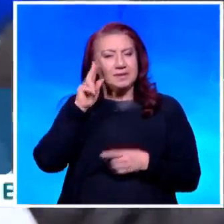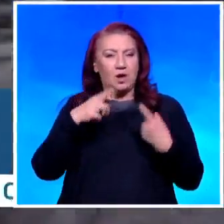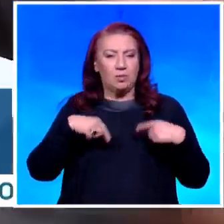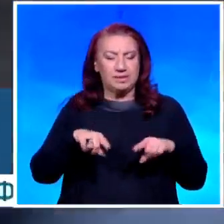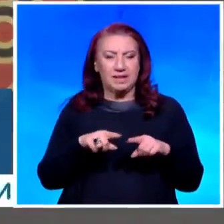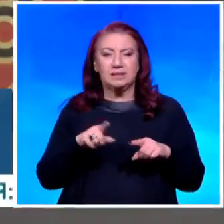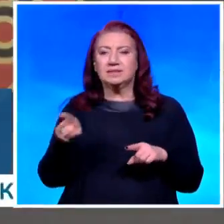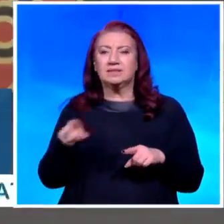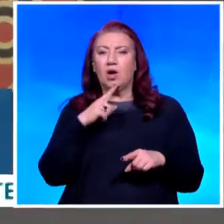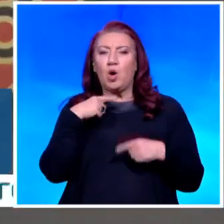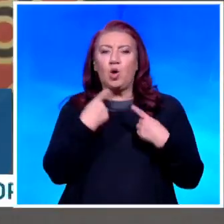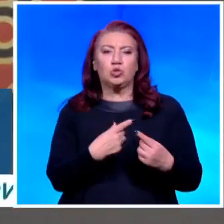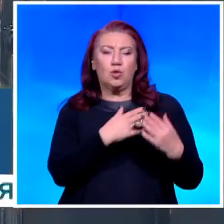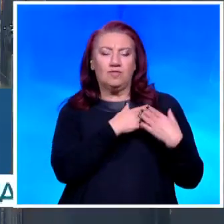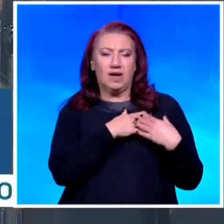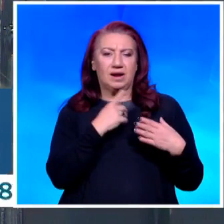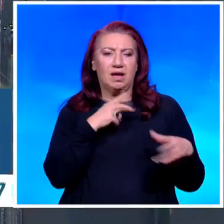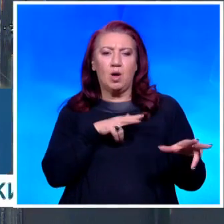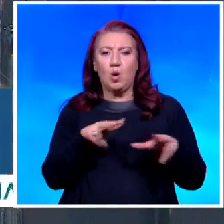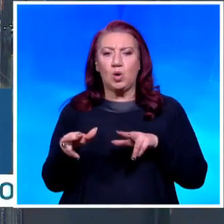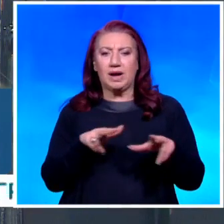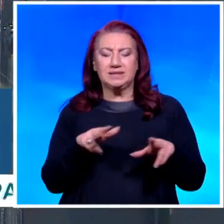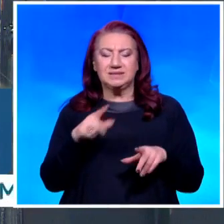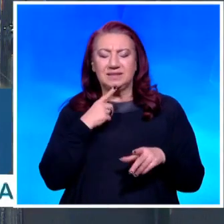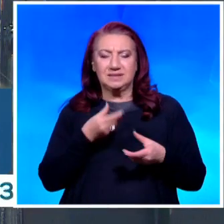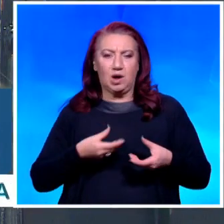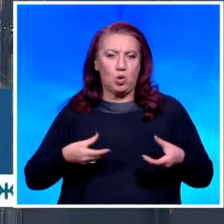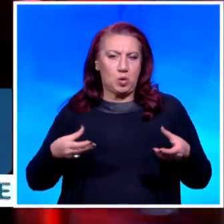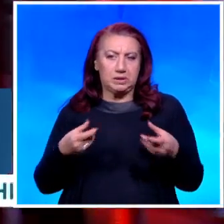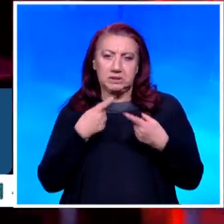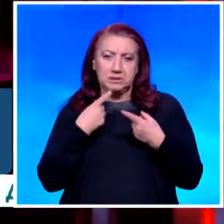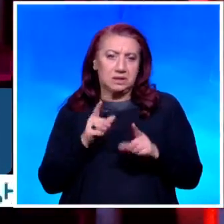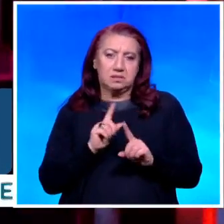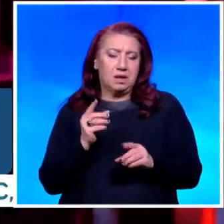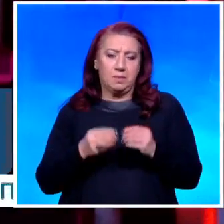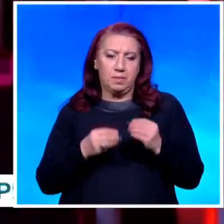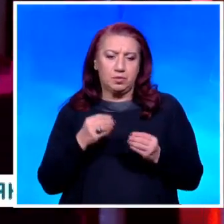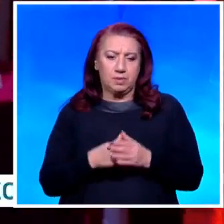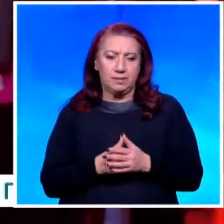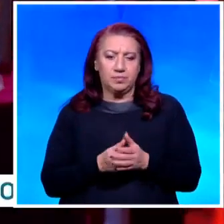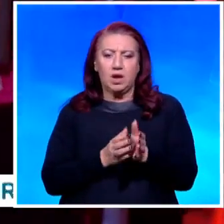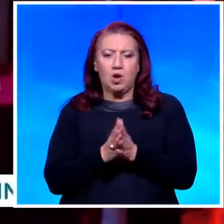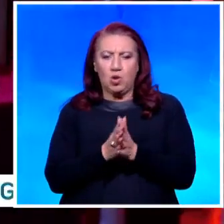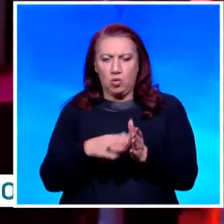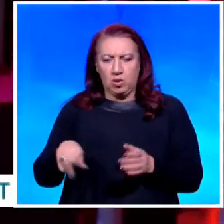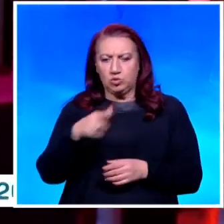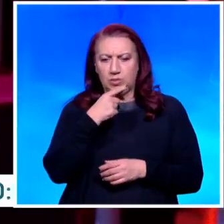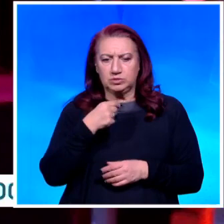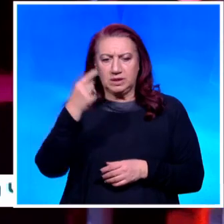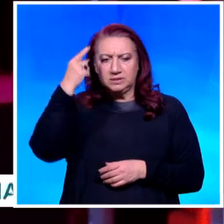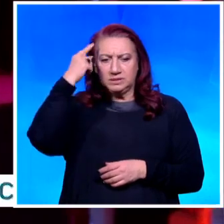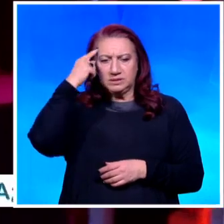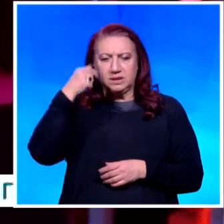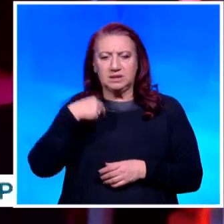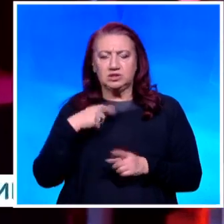организацията на Конгреса, каза, че не вижда конфликт на интереси в това. Хората, които ме познават, знаят, че я завлизам